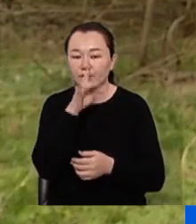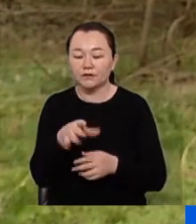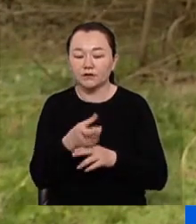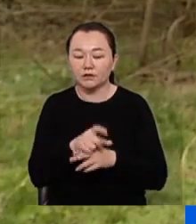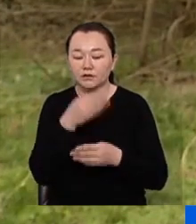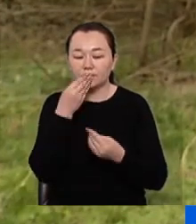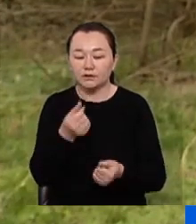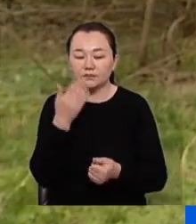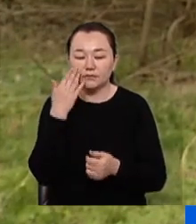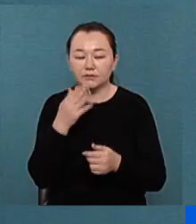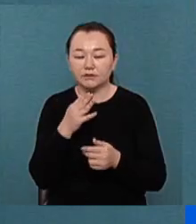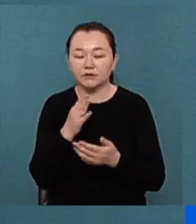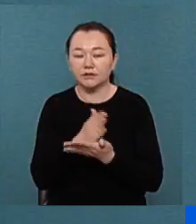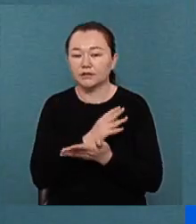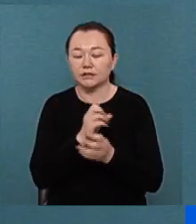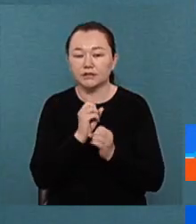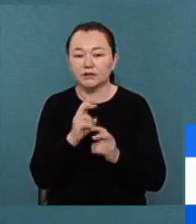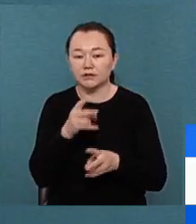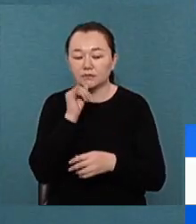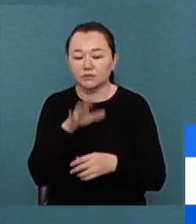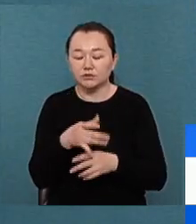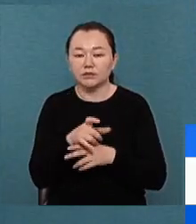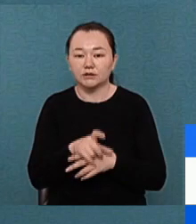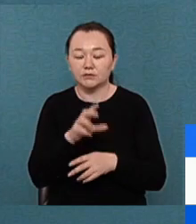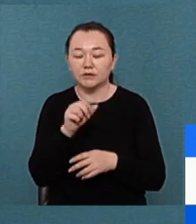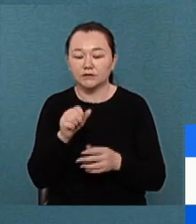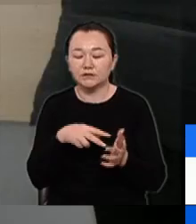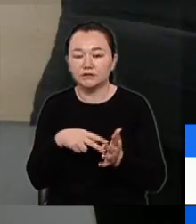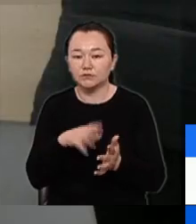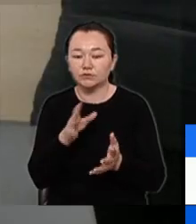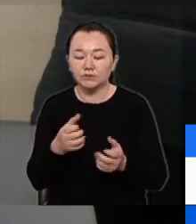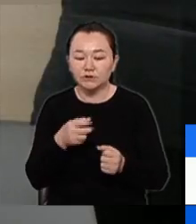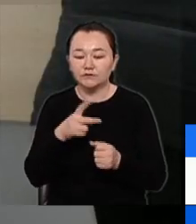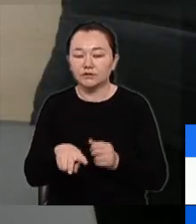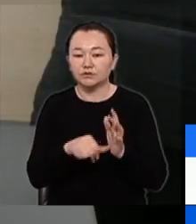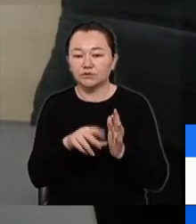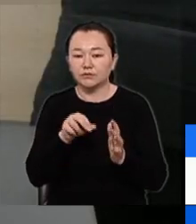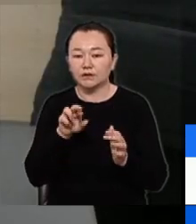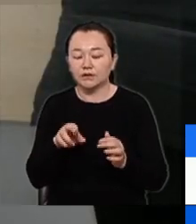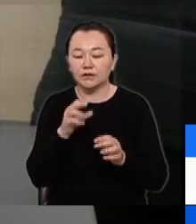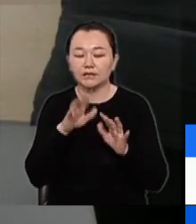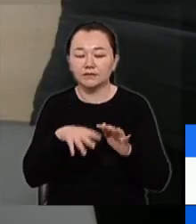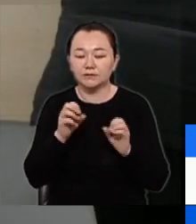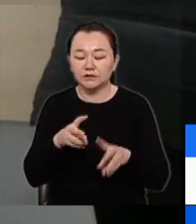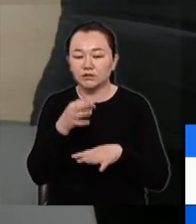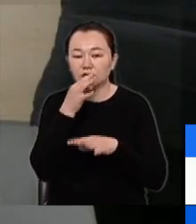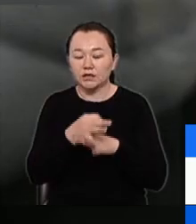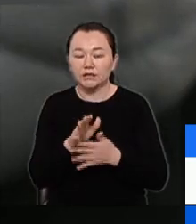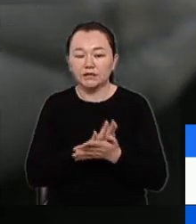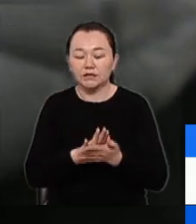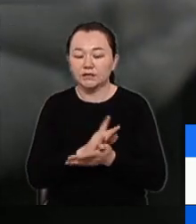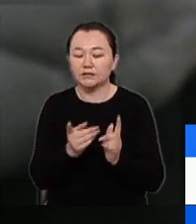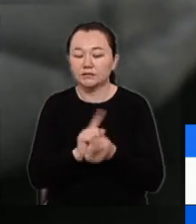будет на это влиять примерно никак следующее решение по базовой ставке будет принят 26 мая эксперты прогнозируют что никаких